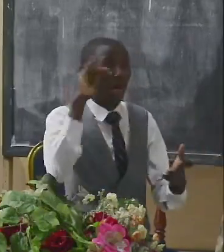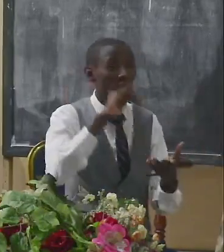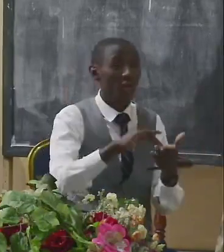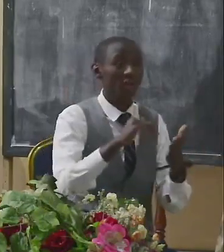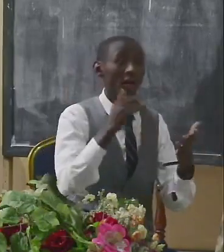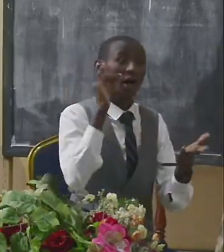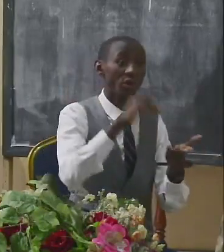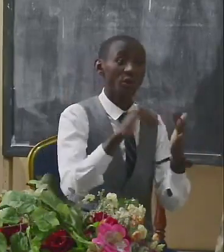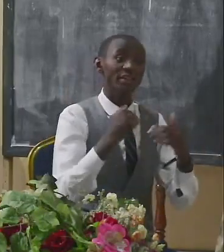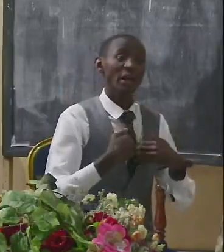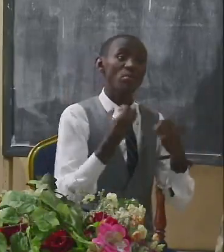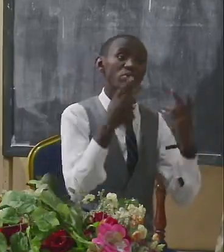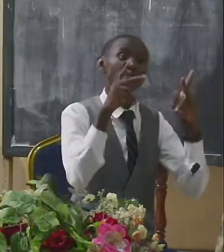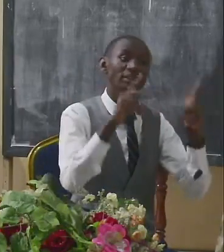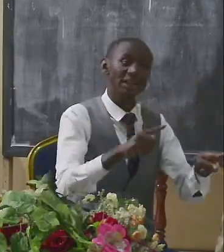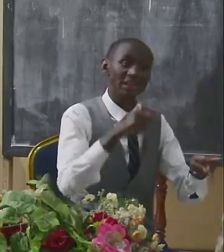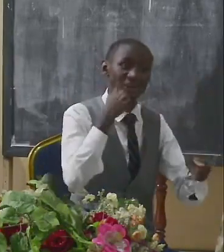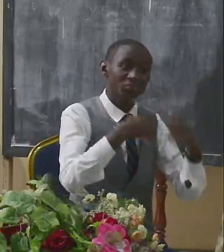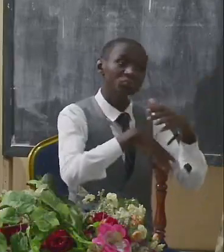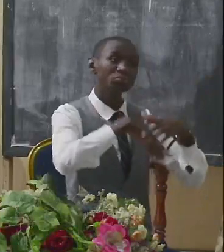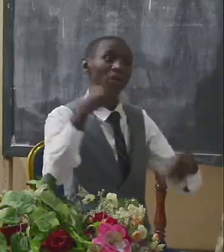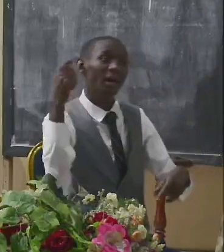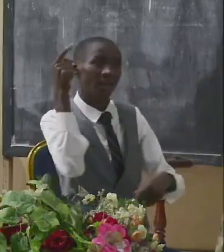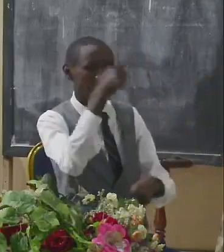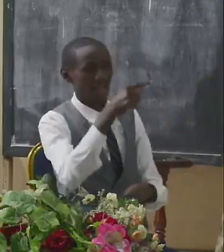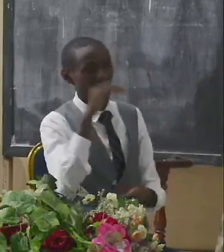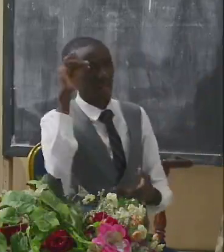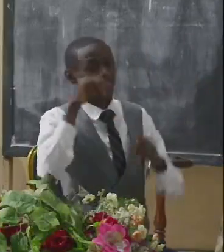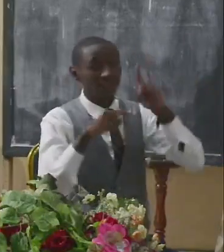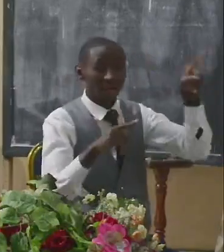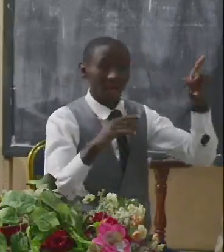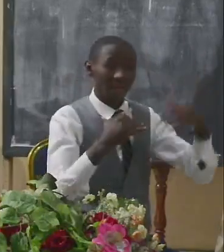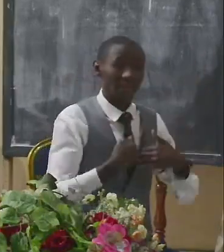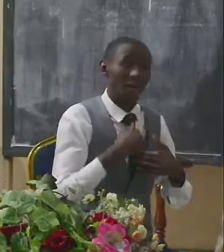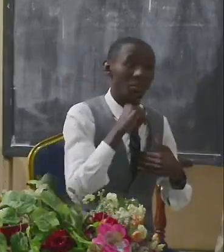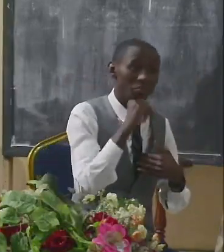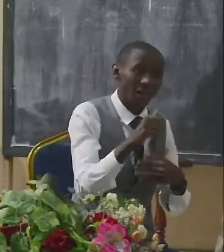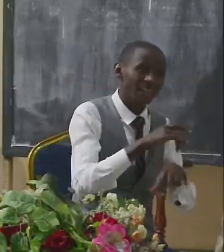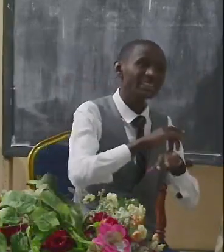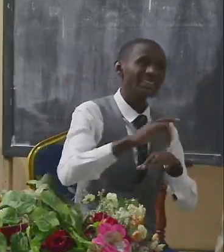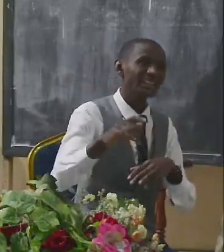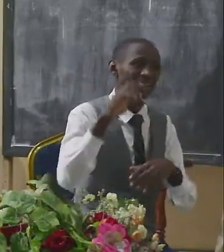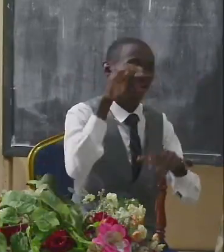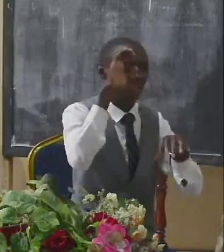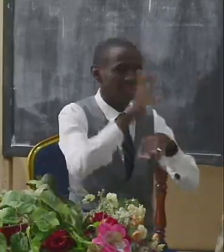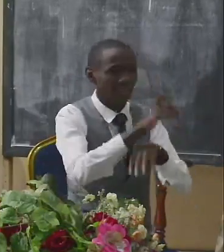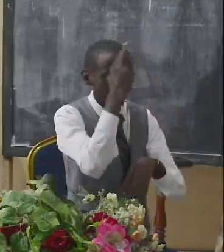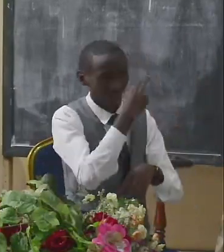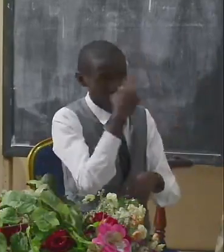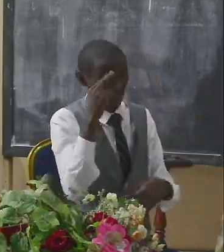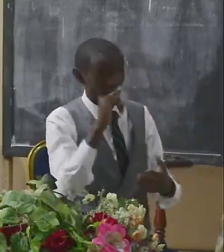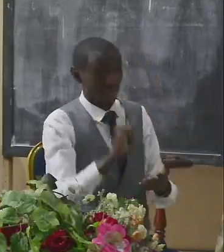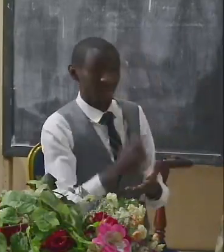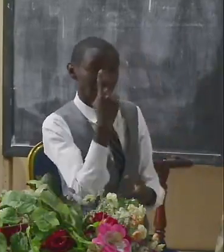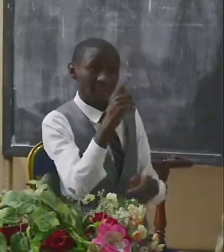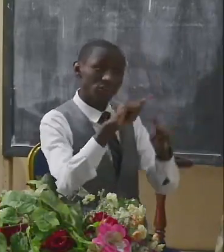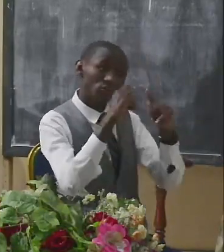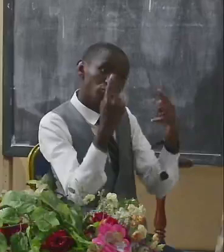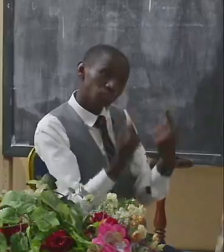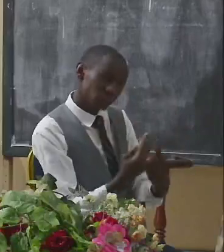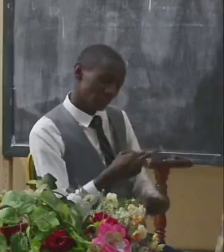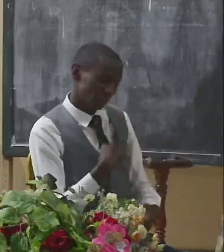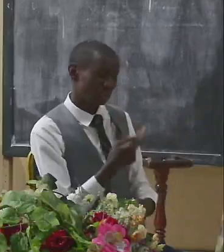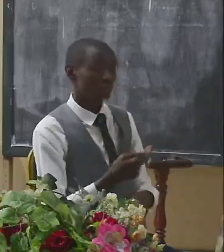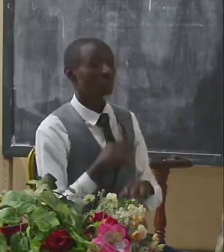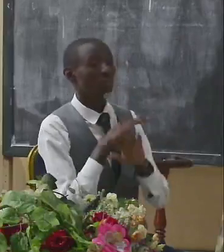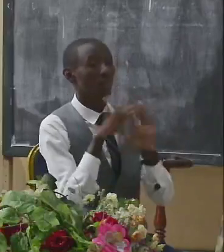là-bas. Binaleta uzuni juu kungali watu mingi venye bangali naingia kule. Là-bas, il n'y a rien de Dieu dedans. Kule hakuna hata kitu kia Mungu. C'est une religion. Ni dini tu.